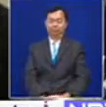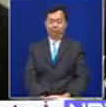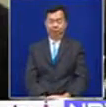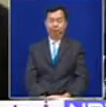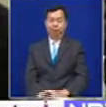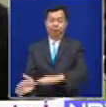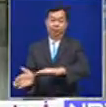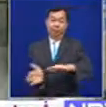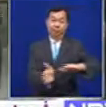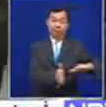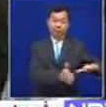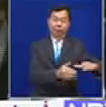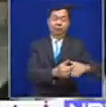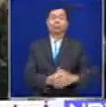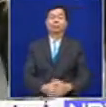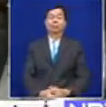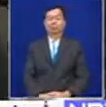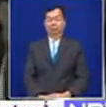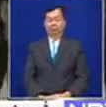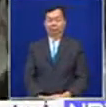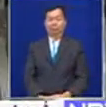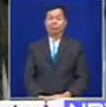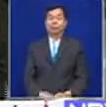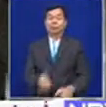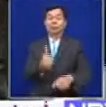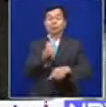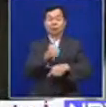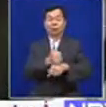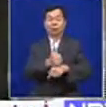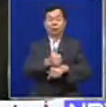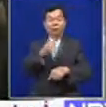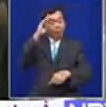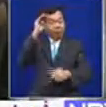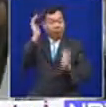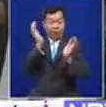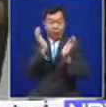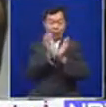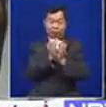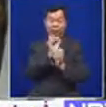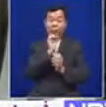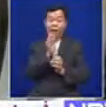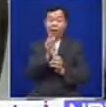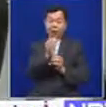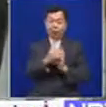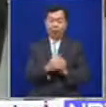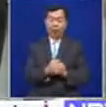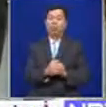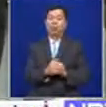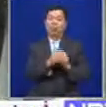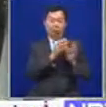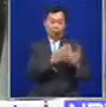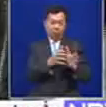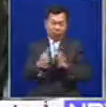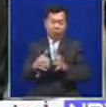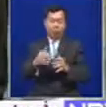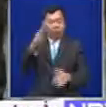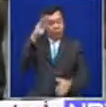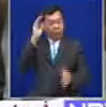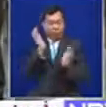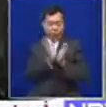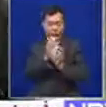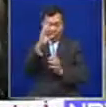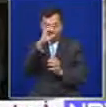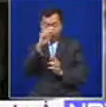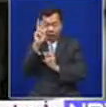ด้านพลตำรวจเอกจักรทิพย์ชัยจินดาผู้บัญชาการตำรวจแห่งชาติระบุว่าได้สั่งการให้ทุกหน่วยงานออกหาข่าวข้อมูลนะครับเกี่ยวกับกลุ่ม